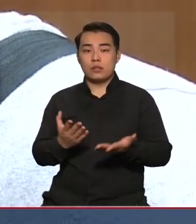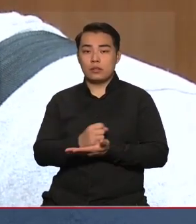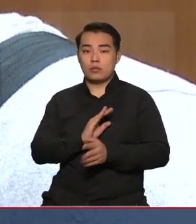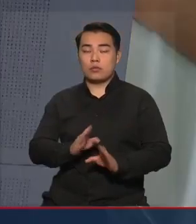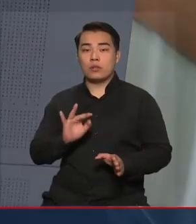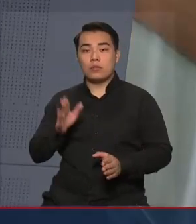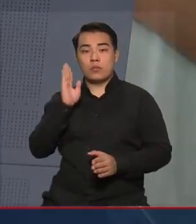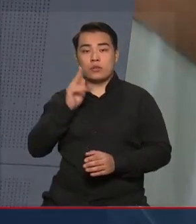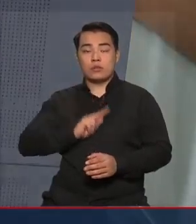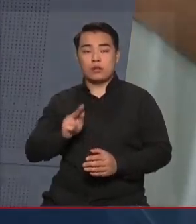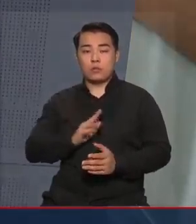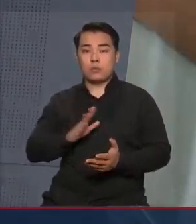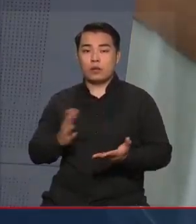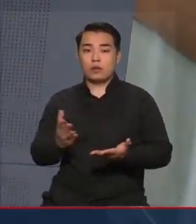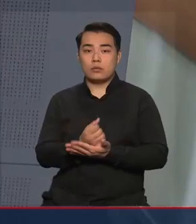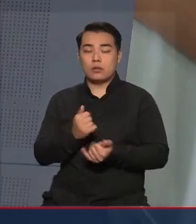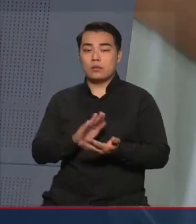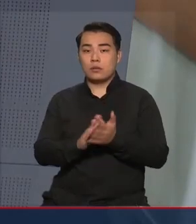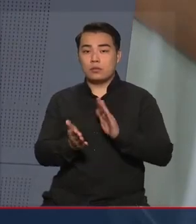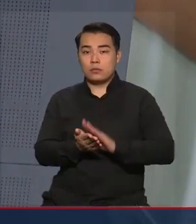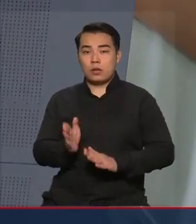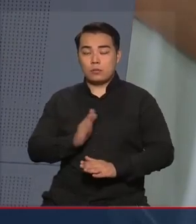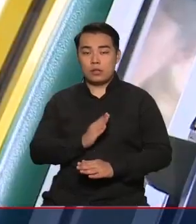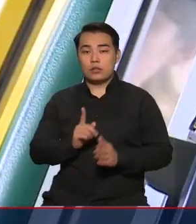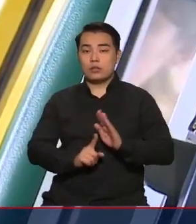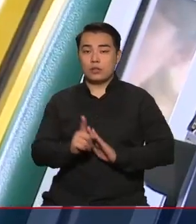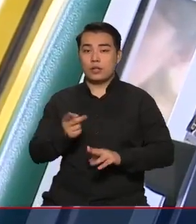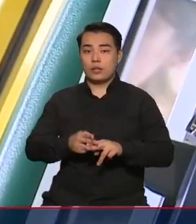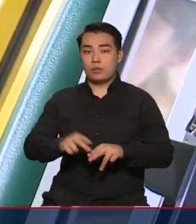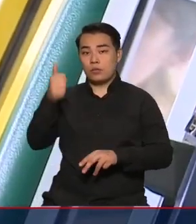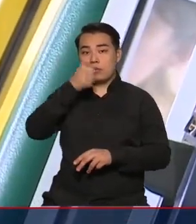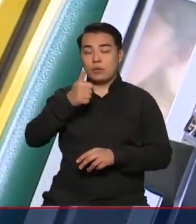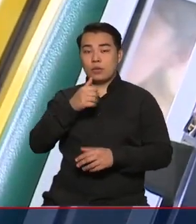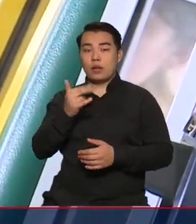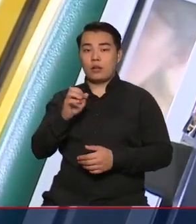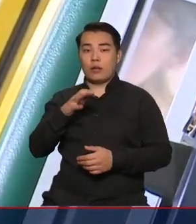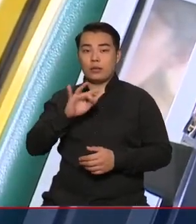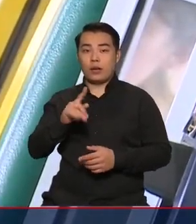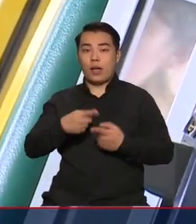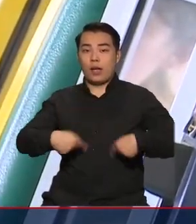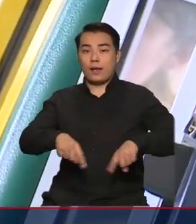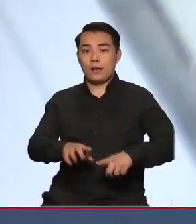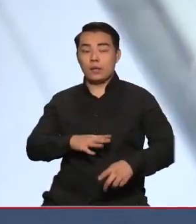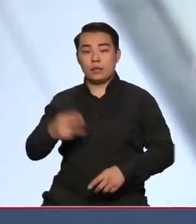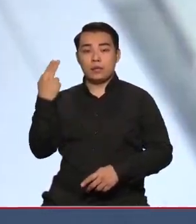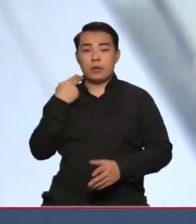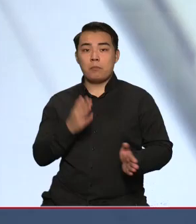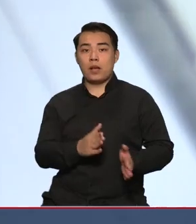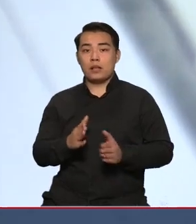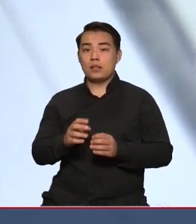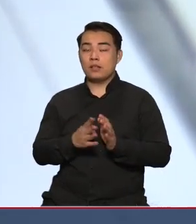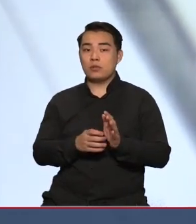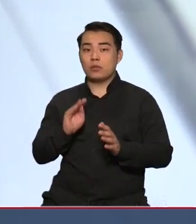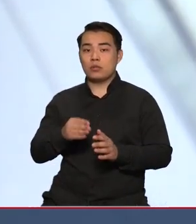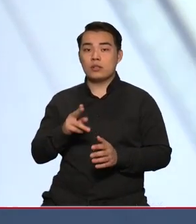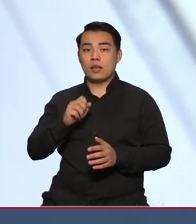ходе дальнейшей работы удалось прийти к компромиссу. На начало этого года в портфеле коллекторских агентств находились долги порядка 900